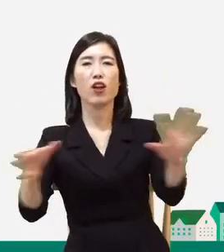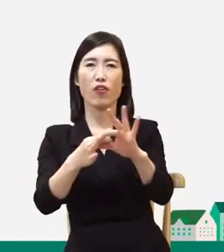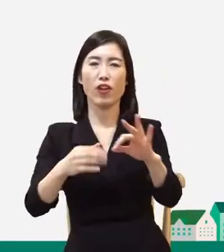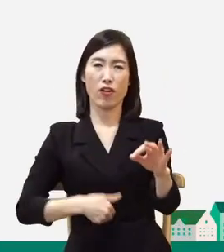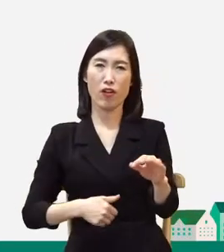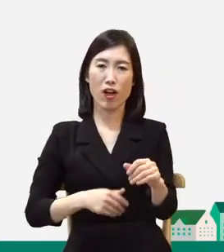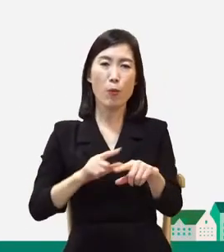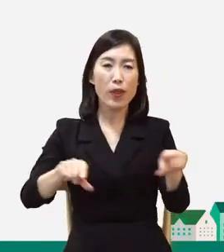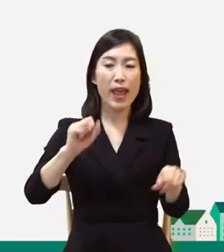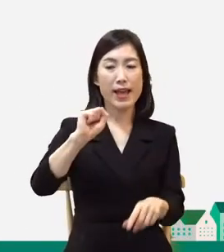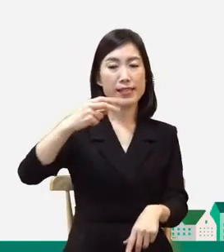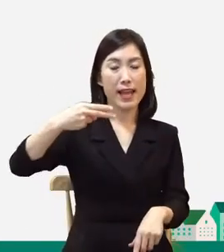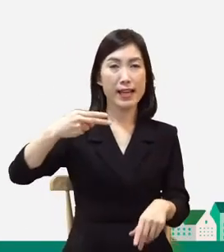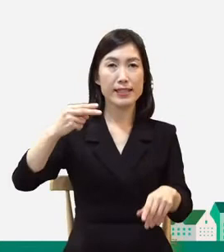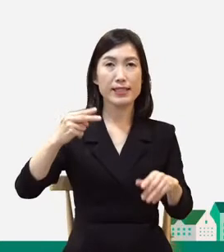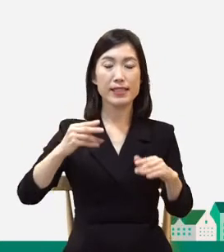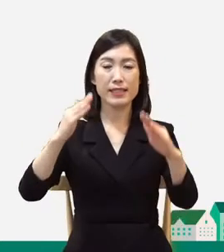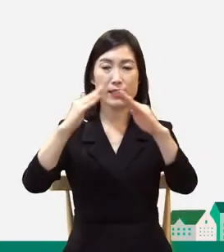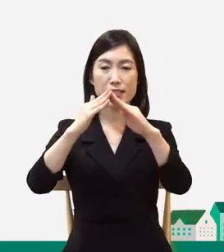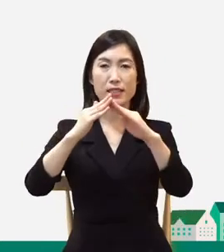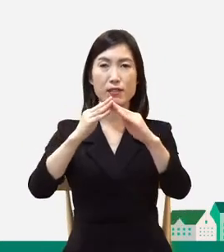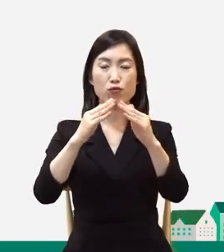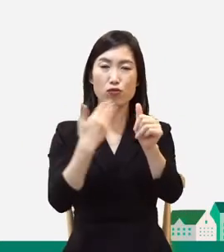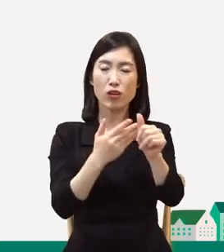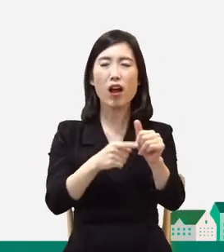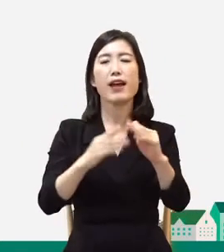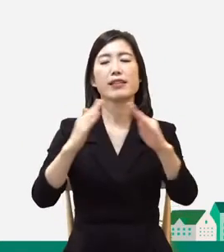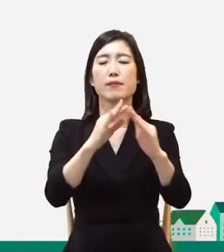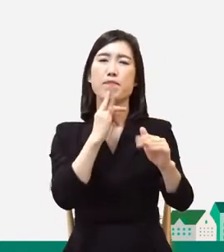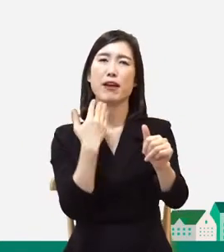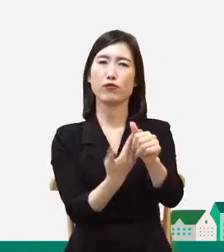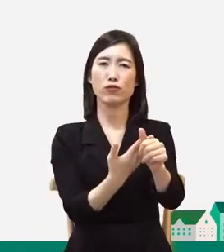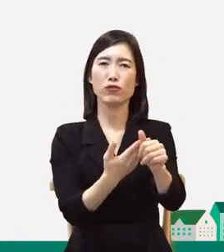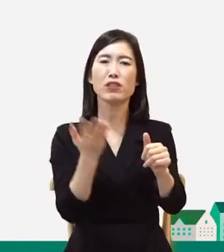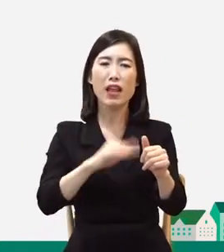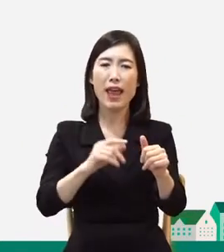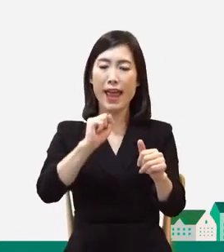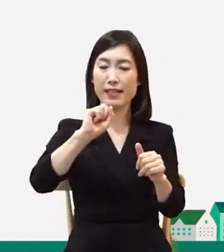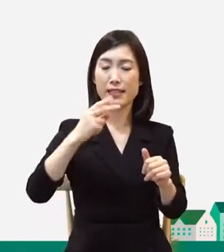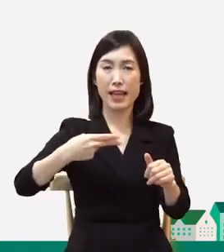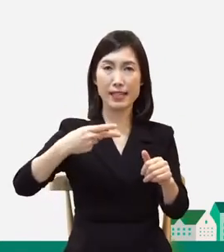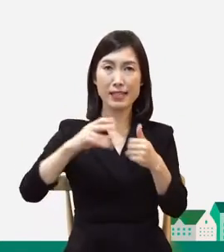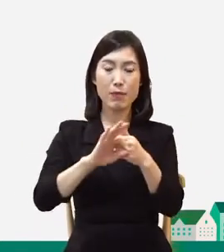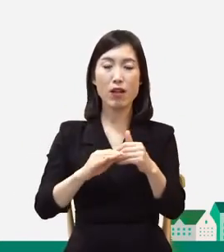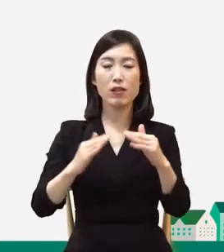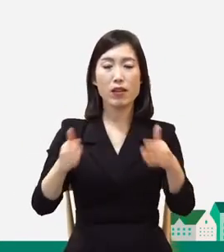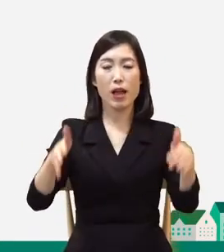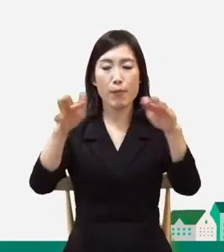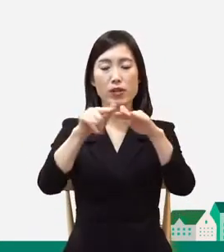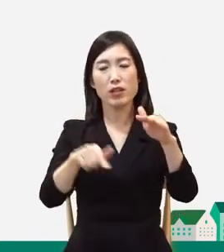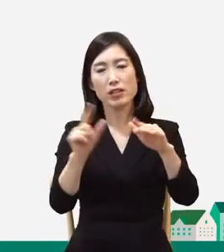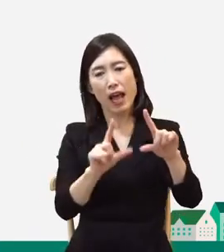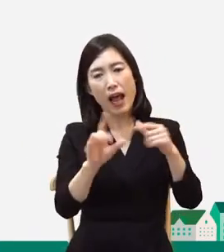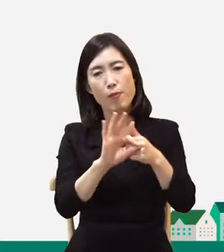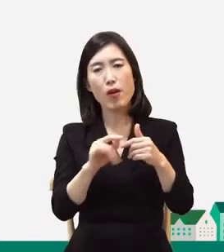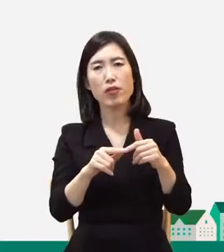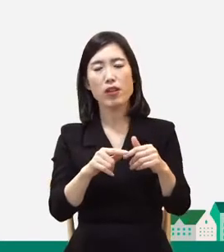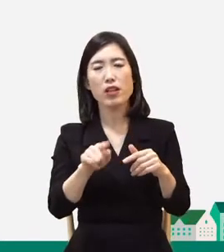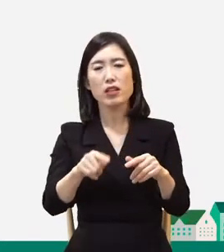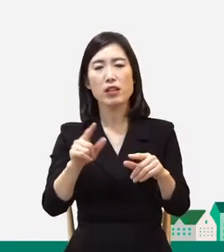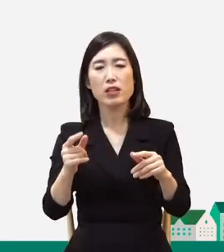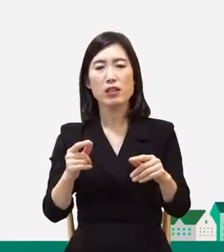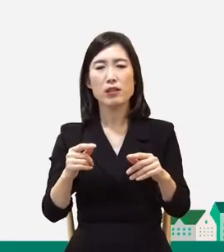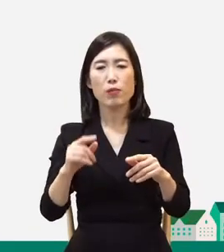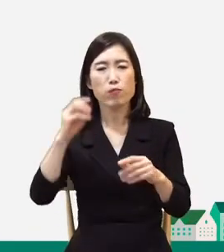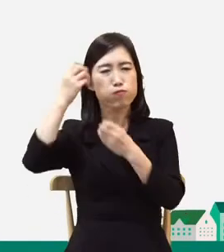시설과는 차별화되어 있습니다. 서비스 제공 기간은 입주민 간 갈등이나 싸움이 발생했을 때 관리 차원의 개념이